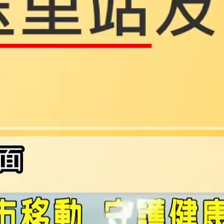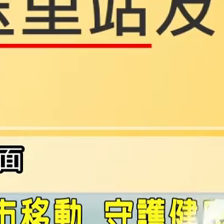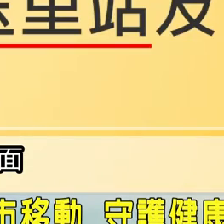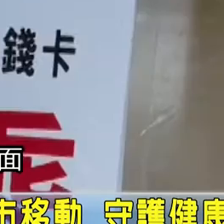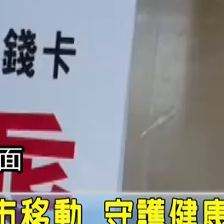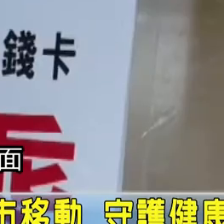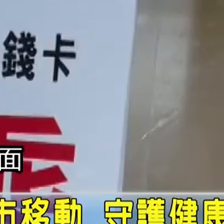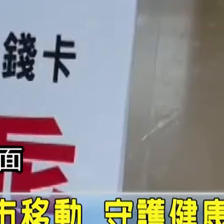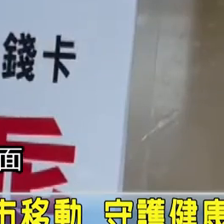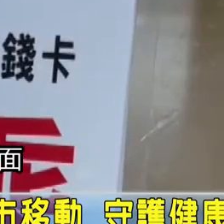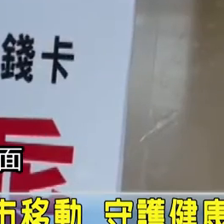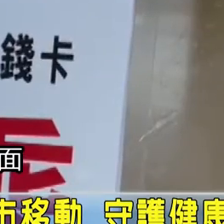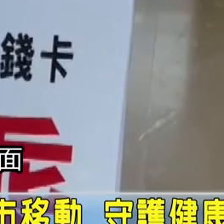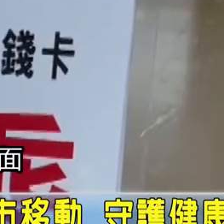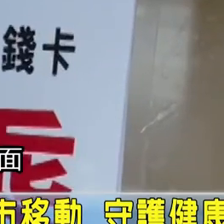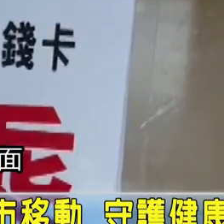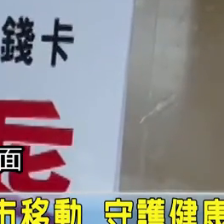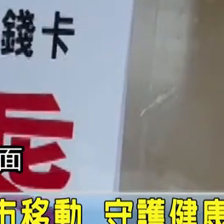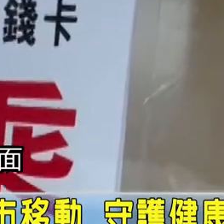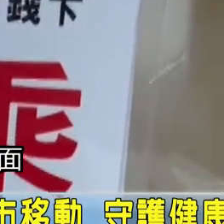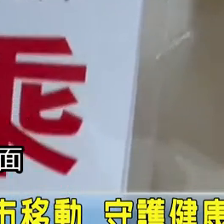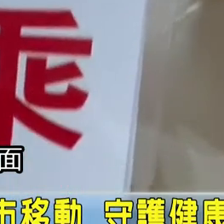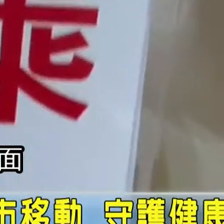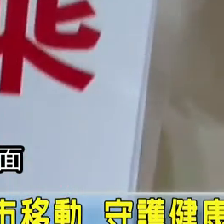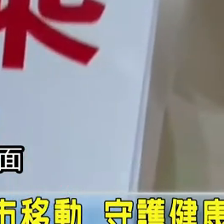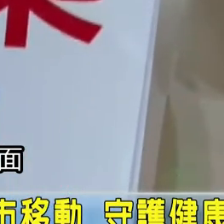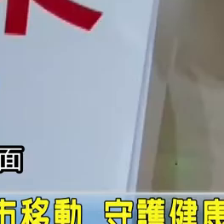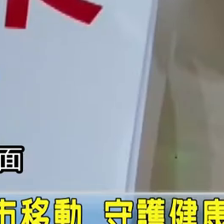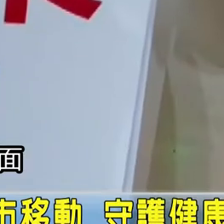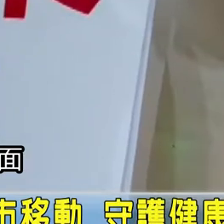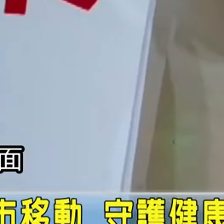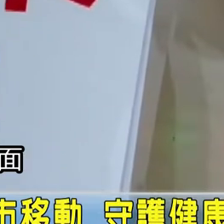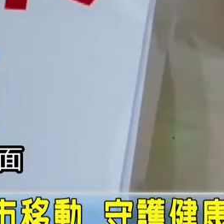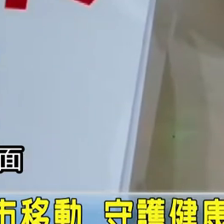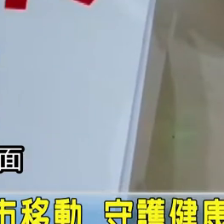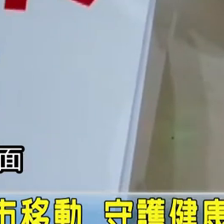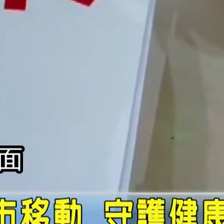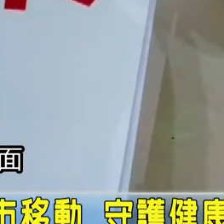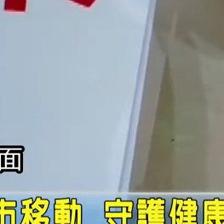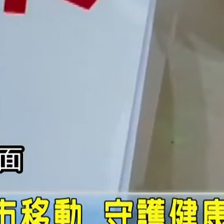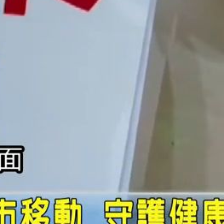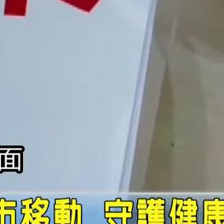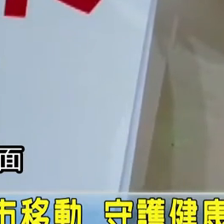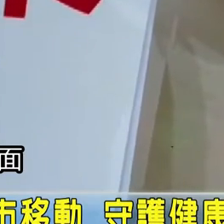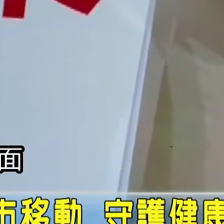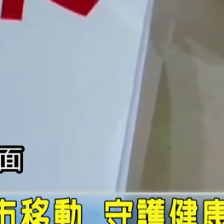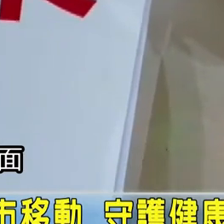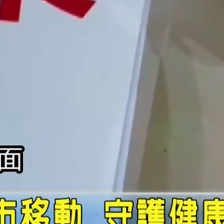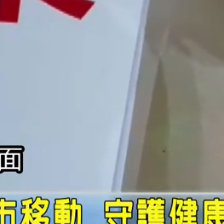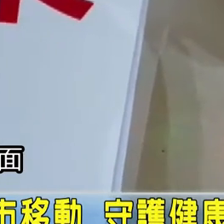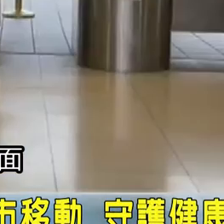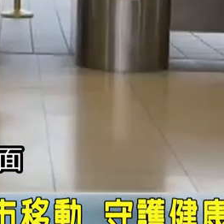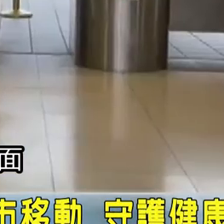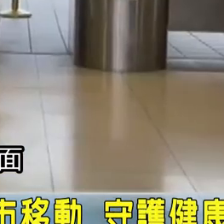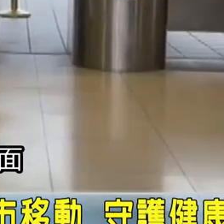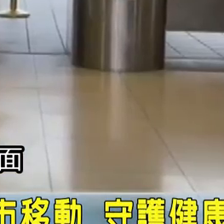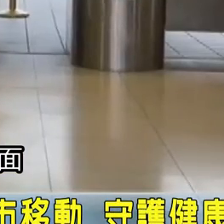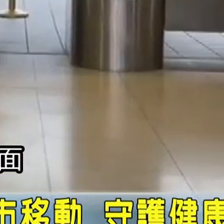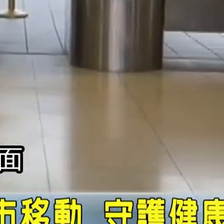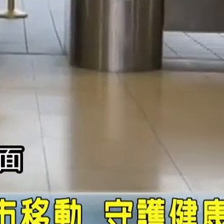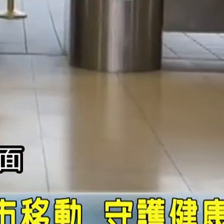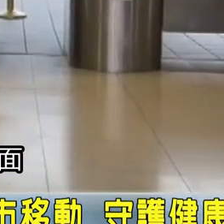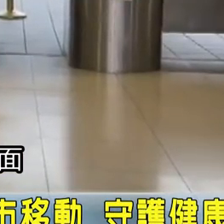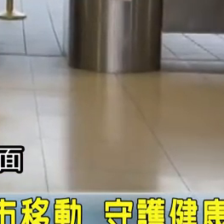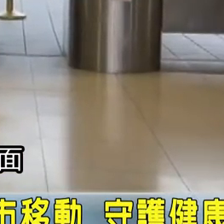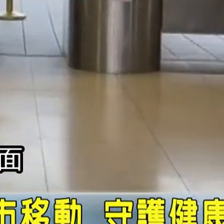测，经现场检测人员通知为阴性者，方可出站自行离开。民众在快筛后，请进行